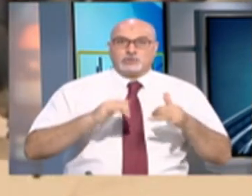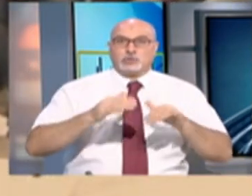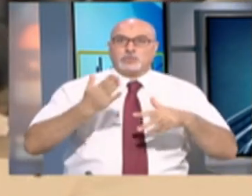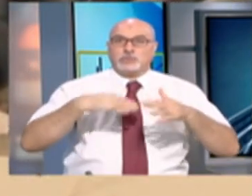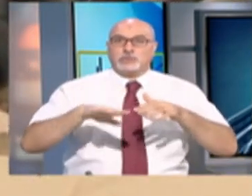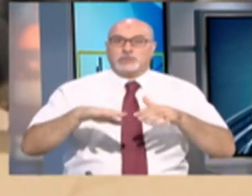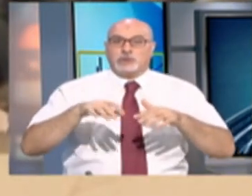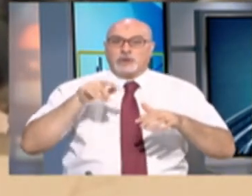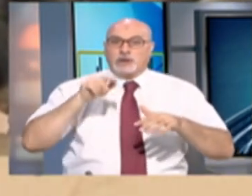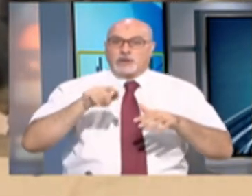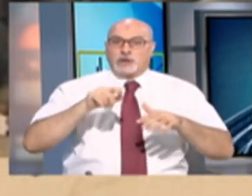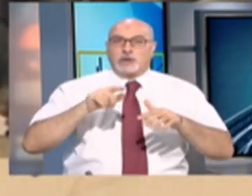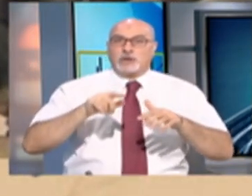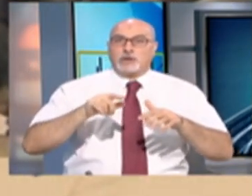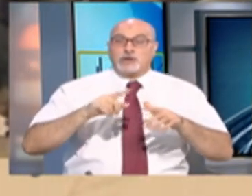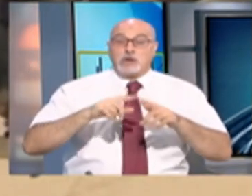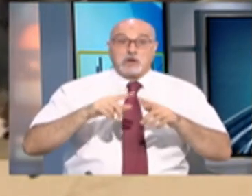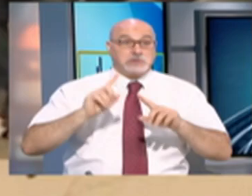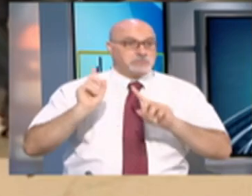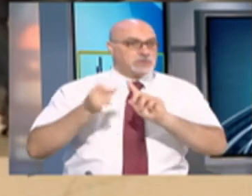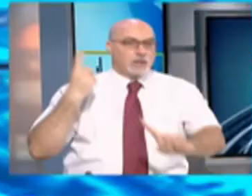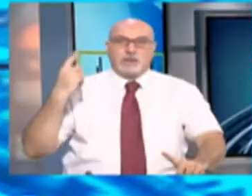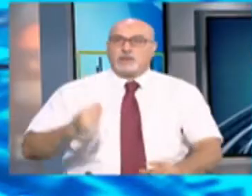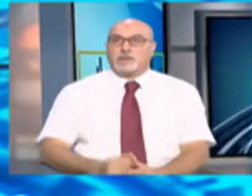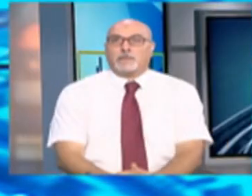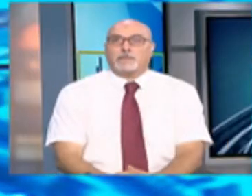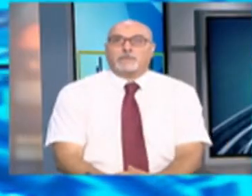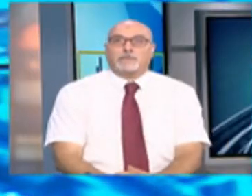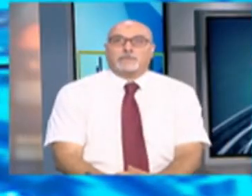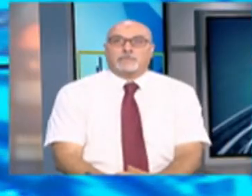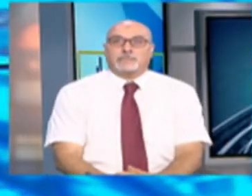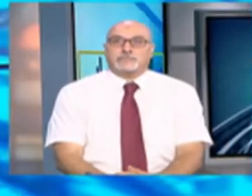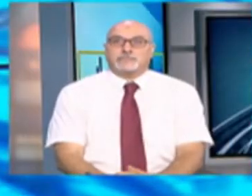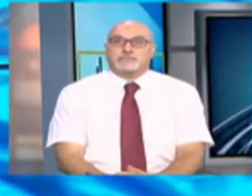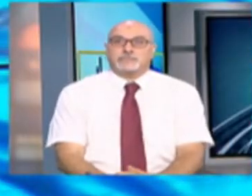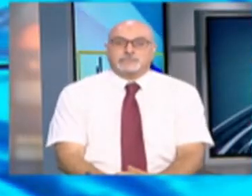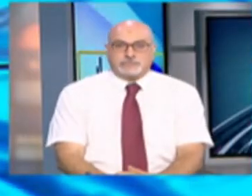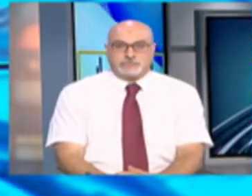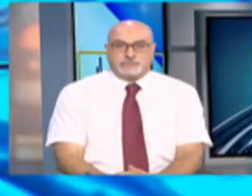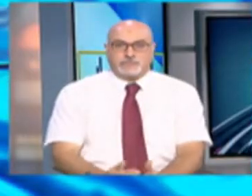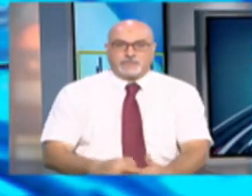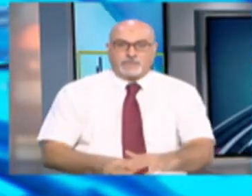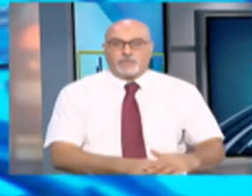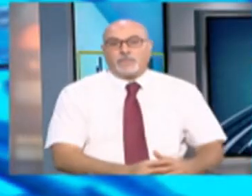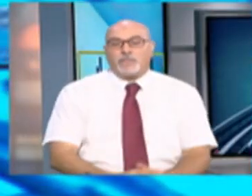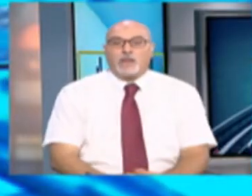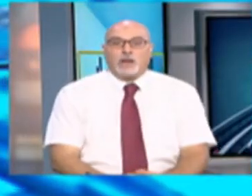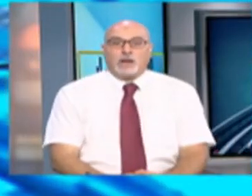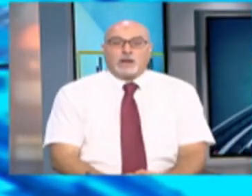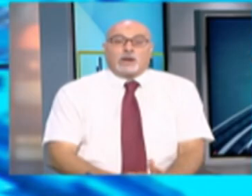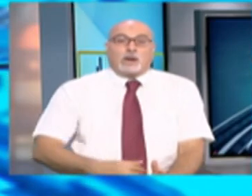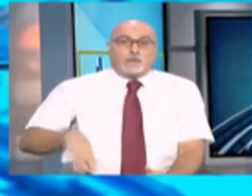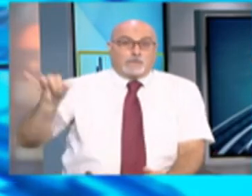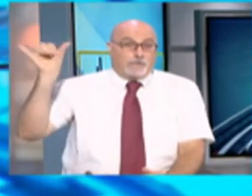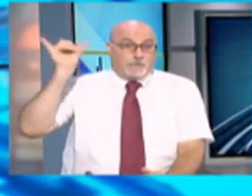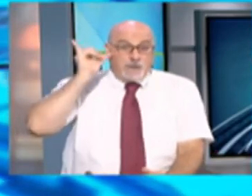ستشكل الأكيد الاستثناء. بالمغرب تتوالى ردود الفعل